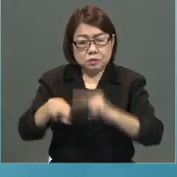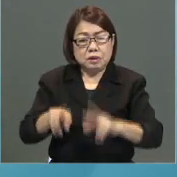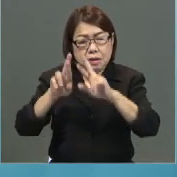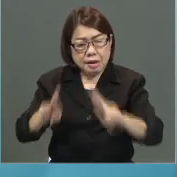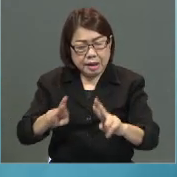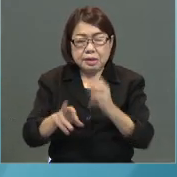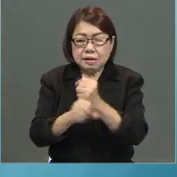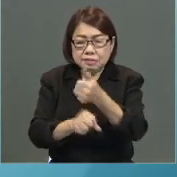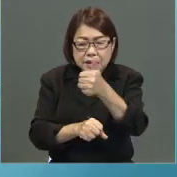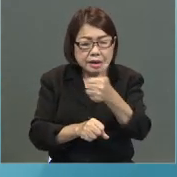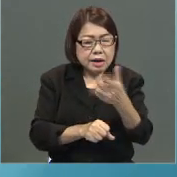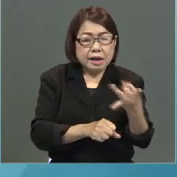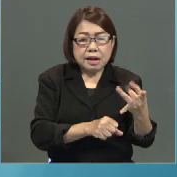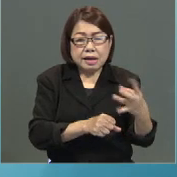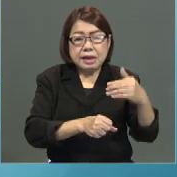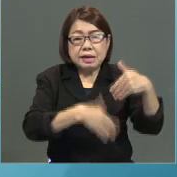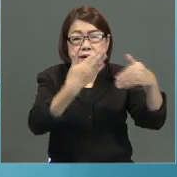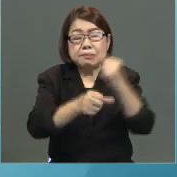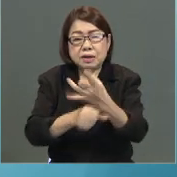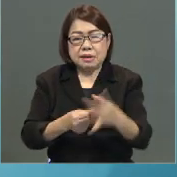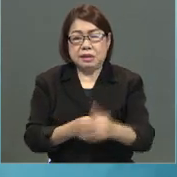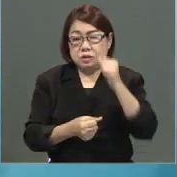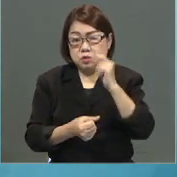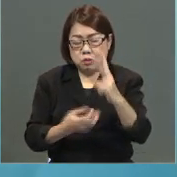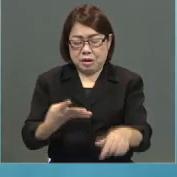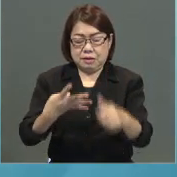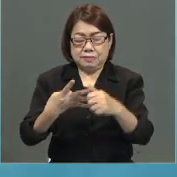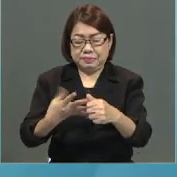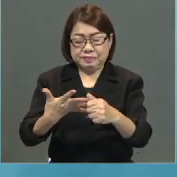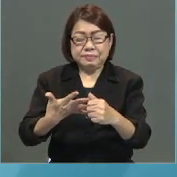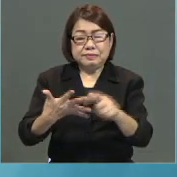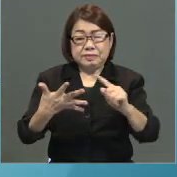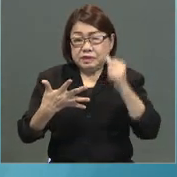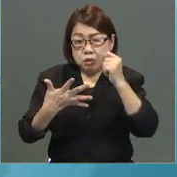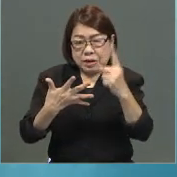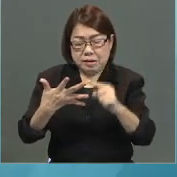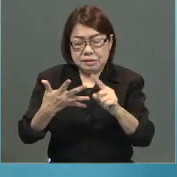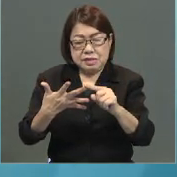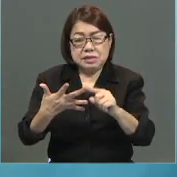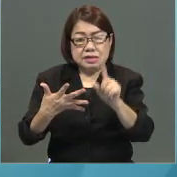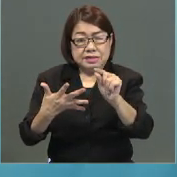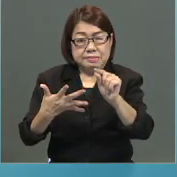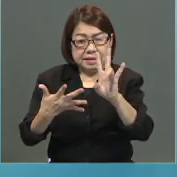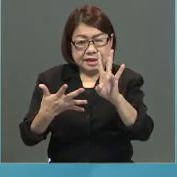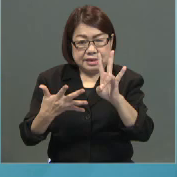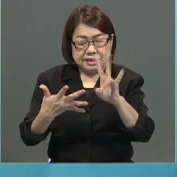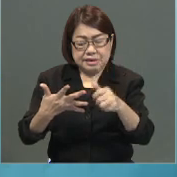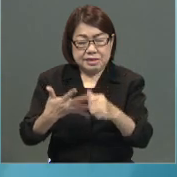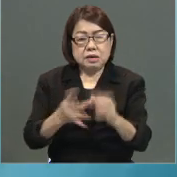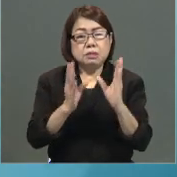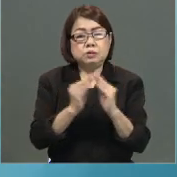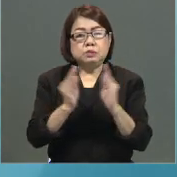ก็มีการประชุมคณะทำงานกันกรองกิจการและกิจกรรมกันใช้เวลา2วันนี้และอีก 1วันคือวันที่ 27ขั้นตอนที่ 3ครับประชุมคณะกรรมการเฉพาะกิจพิจารณาการผ่อนคลาย